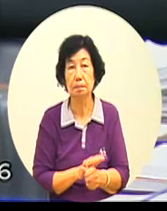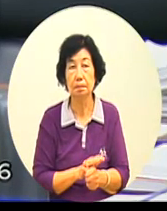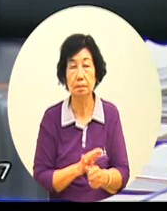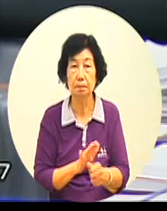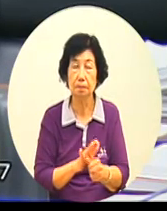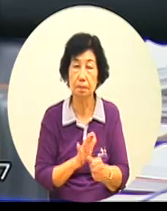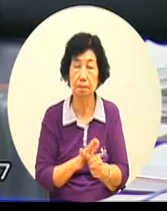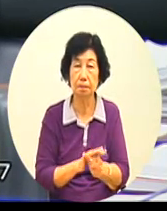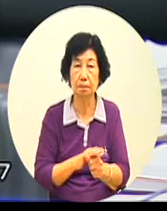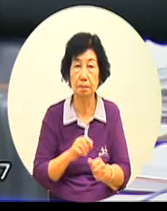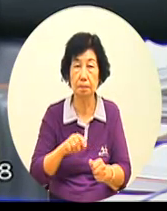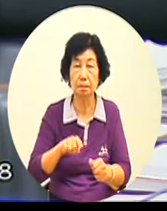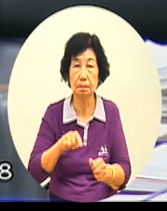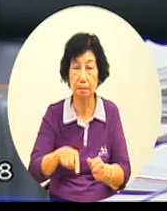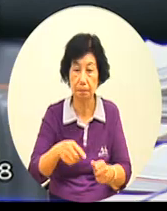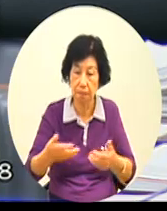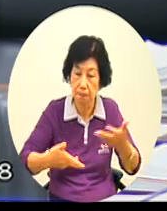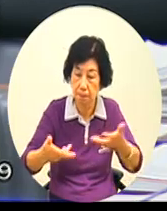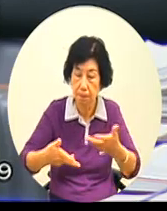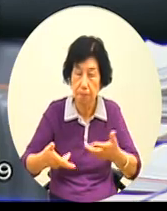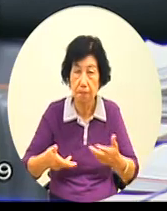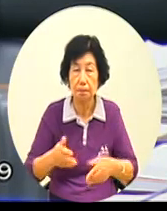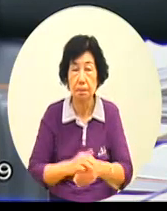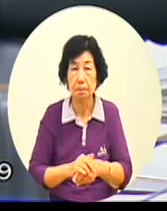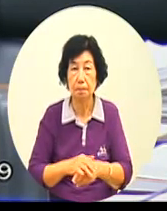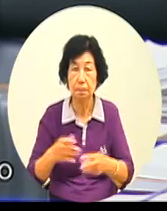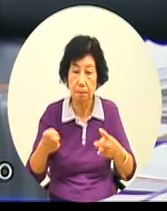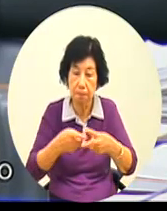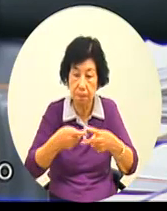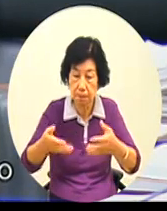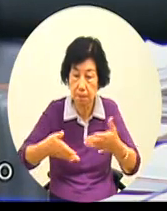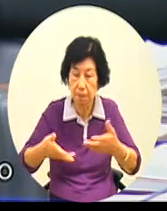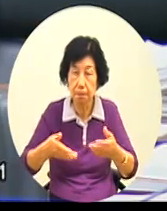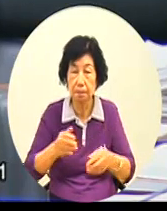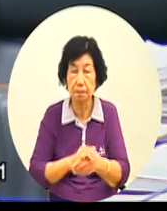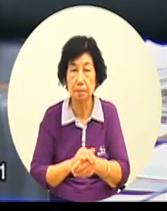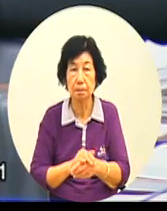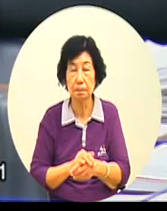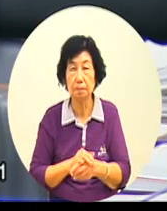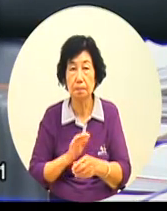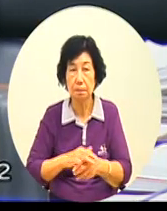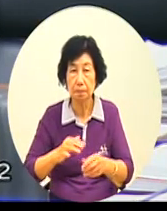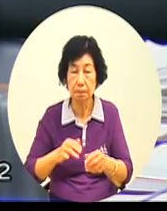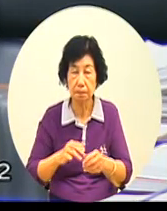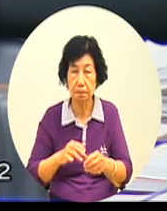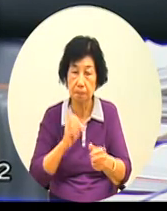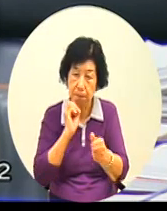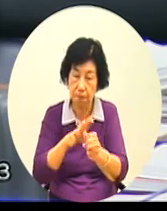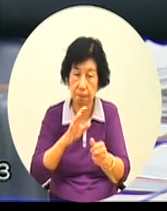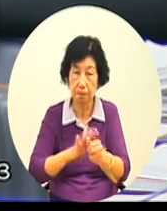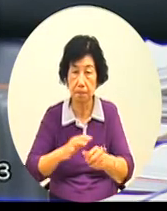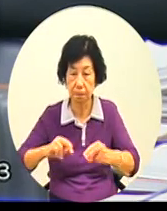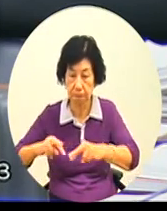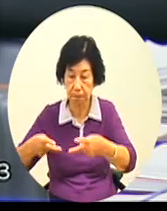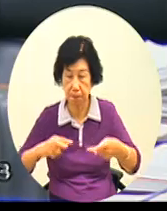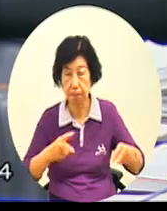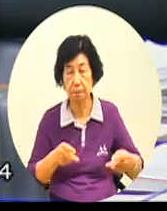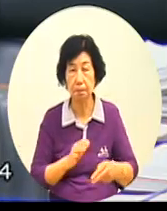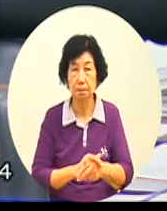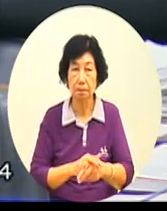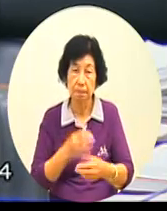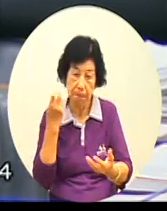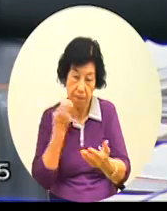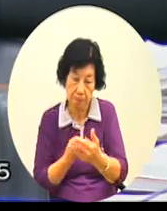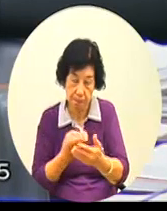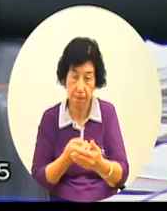处理这样的事情而已。那如果是小事情，其实你可以给他一点改善的空间。那如果真的很严重，你就是